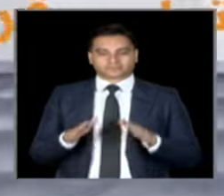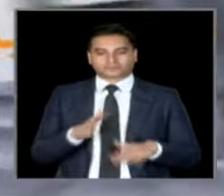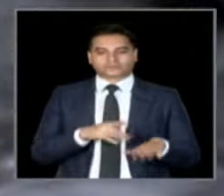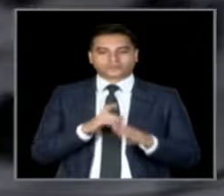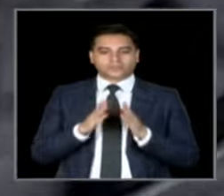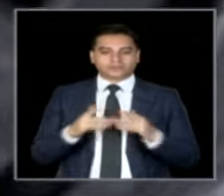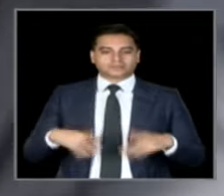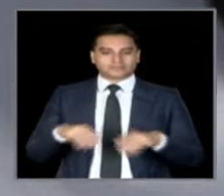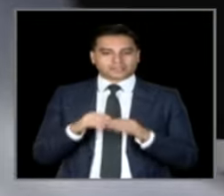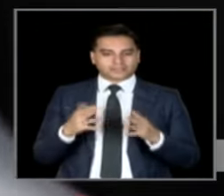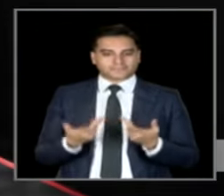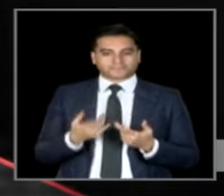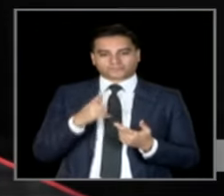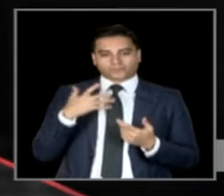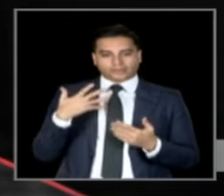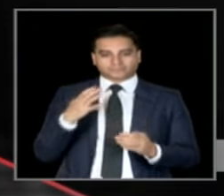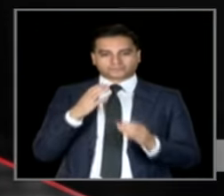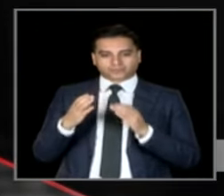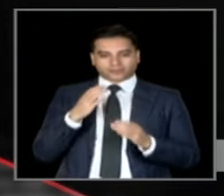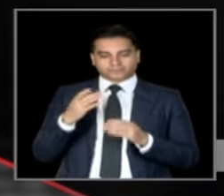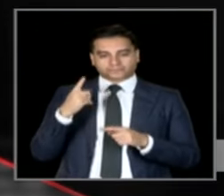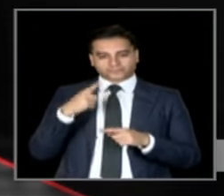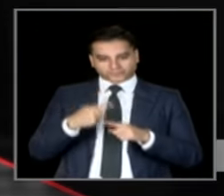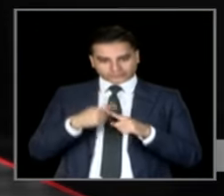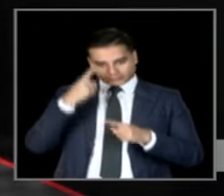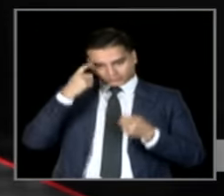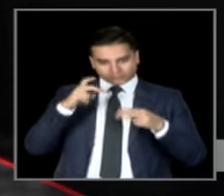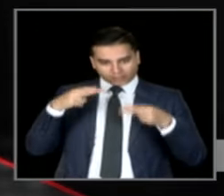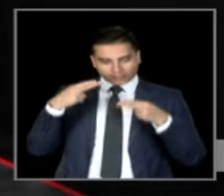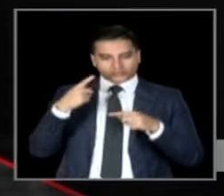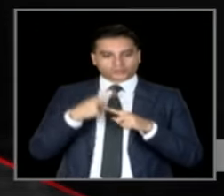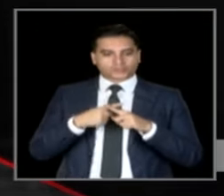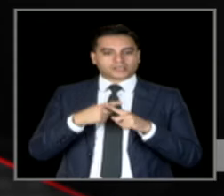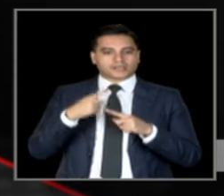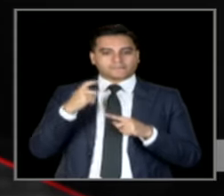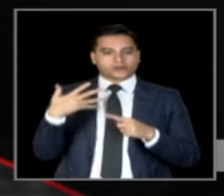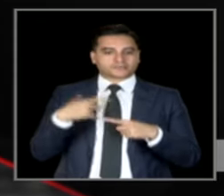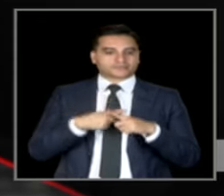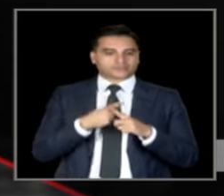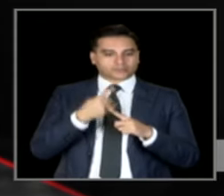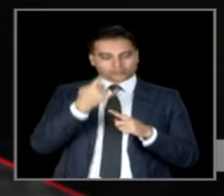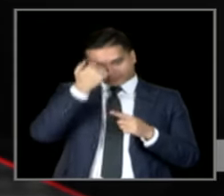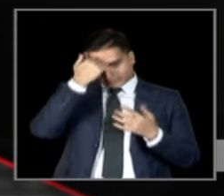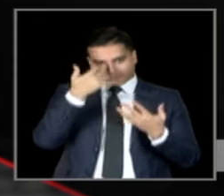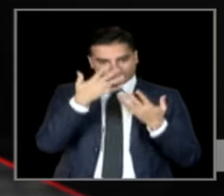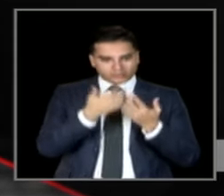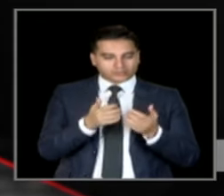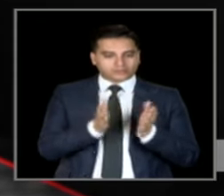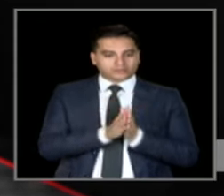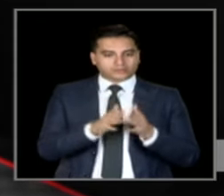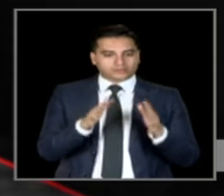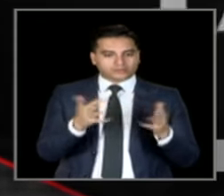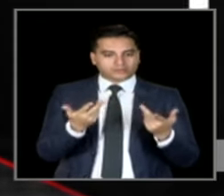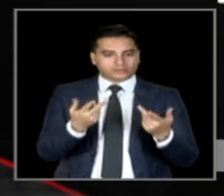وبكده طلاب مصر جمعوا 105 نقطة فقرة تحت الضغط وضربات الجزاء، وكل نقطة ب10,000 جنيه